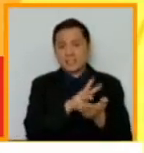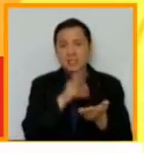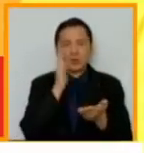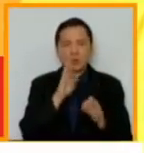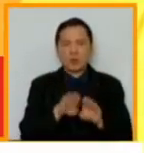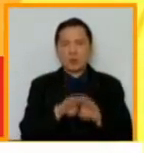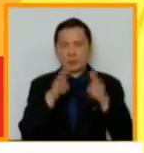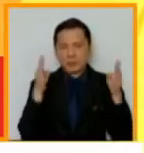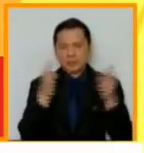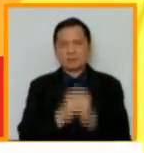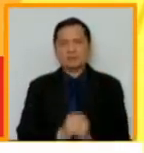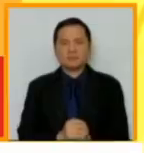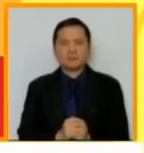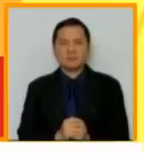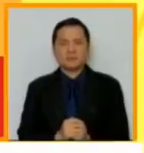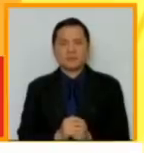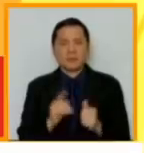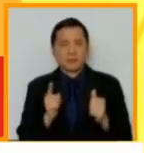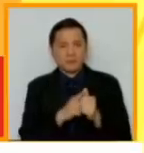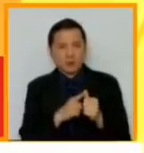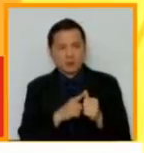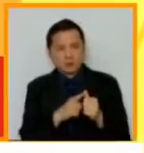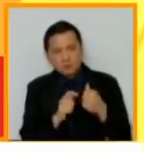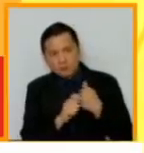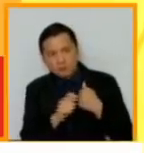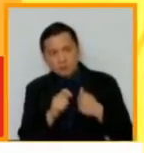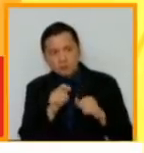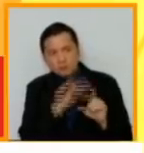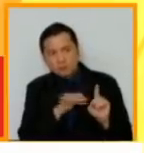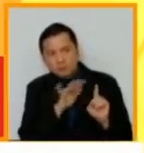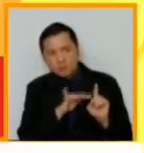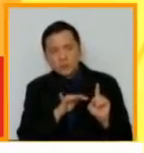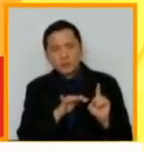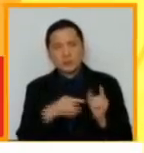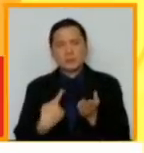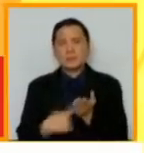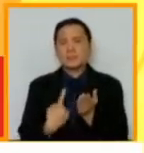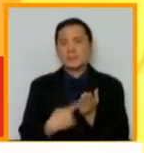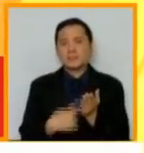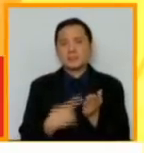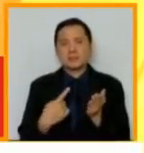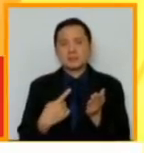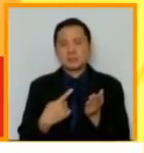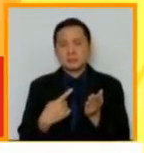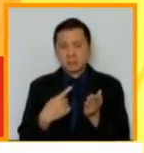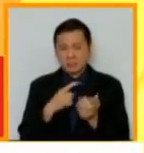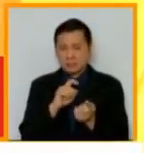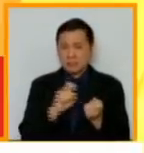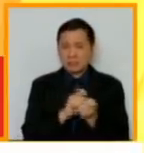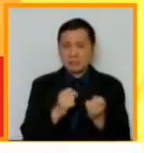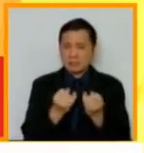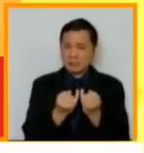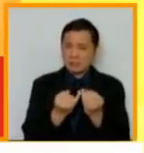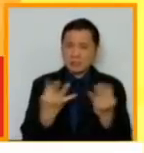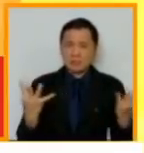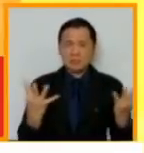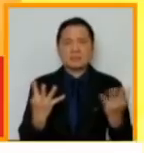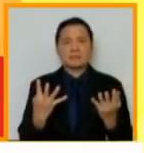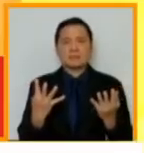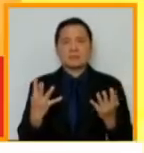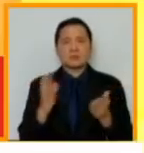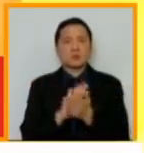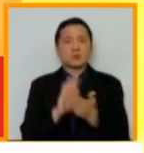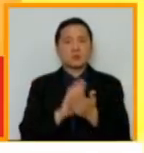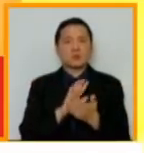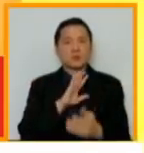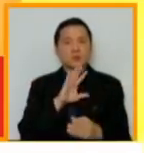titignan natin at pag-uusapan natin kung ano yung actual na bilang na maisasama natin, no, sa pilot face-to-face